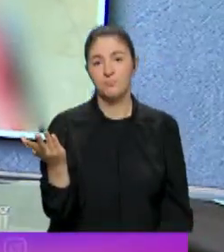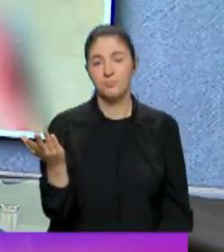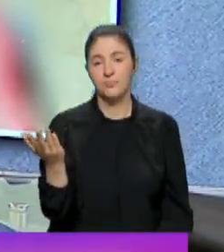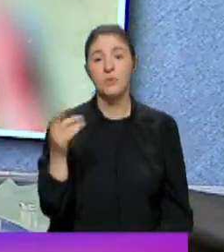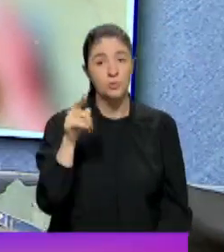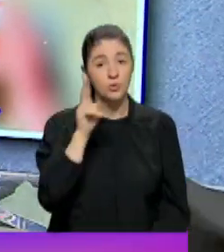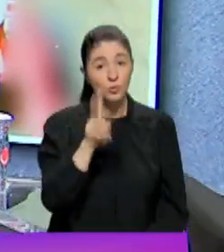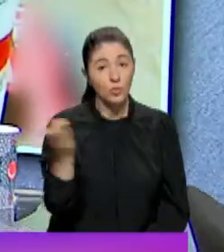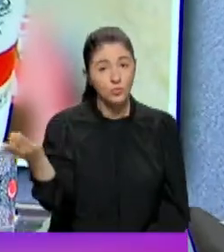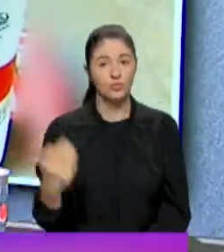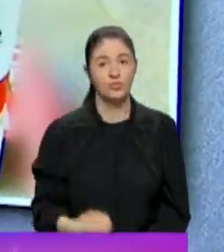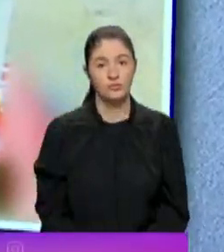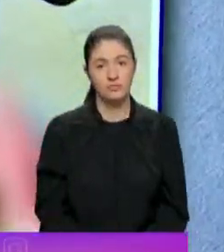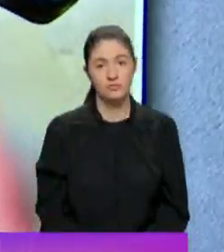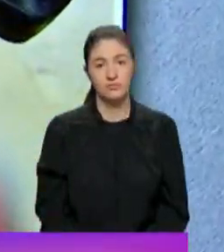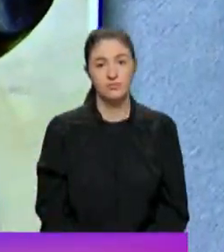Bunu da gördük.